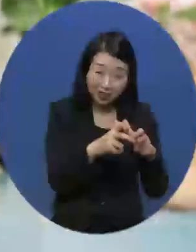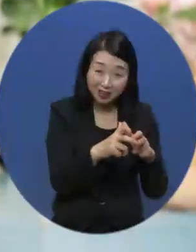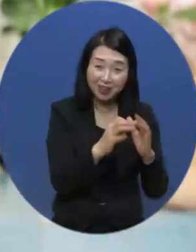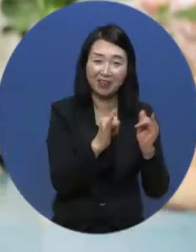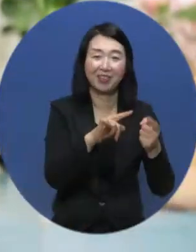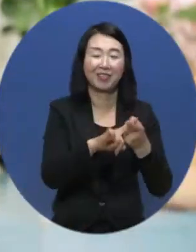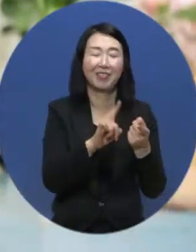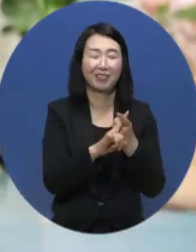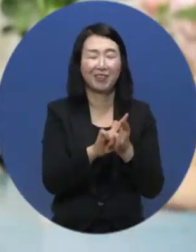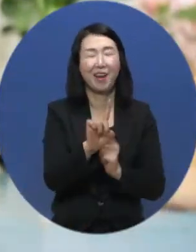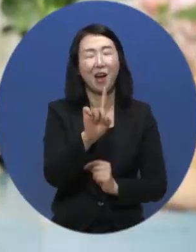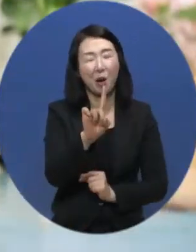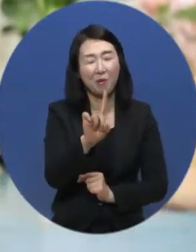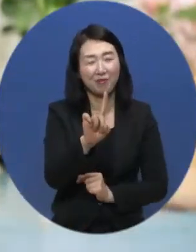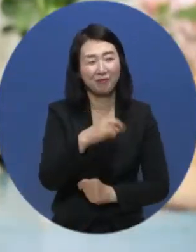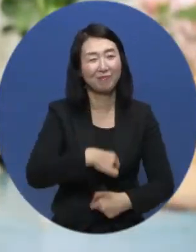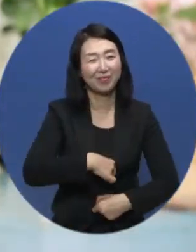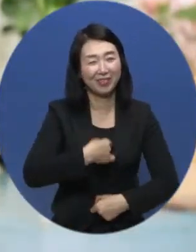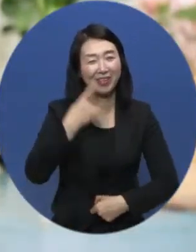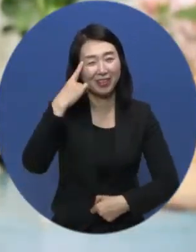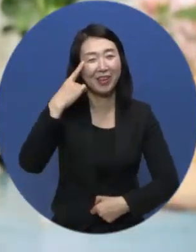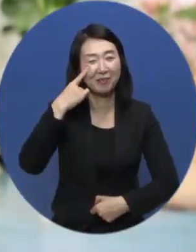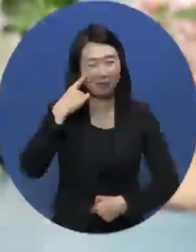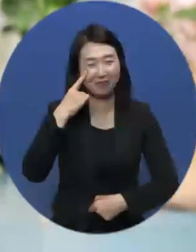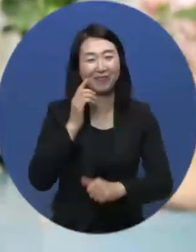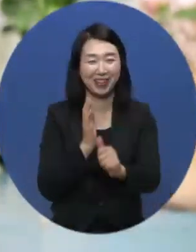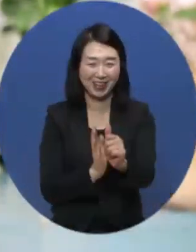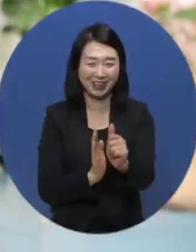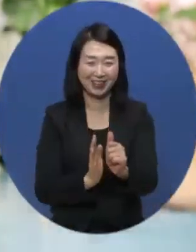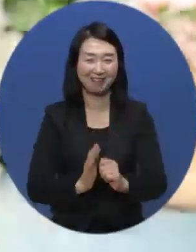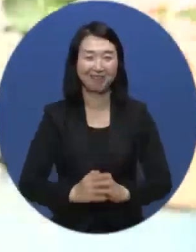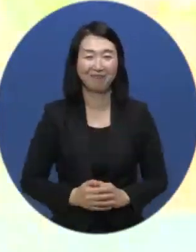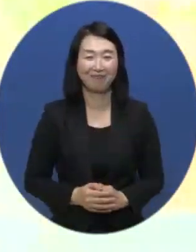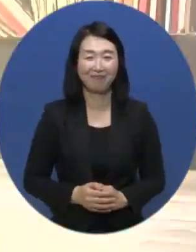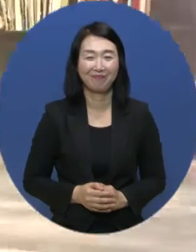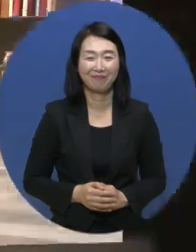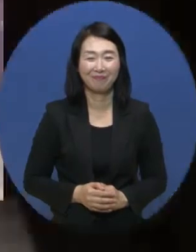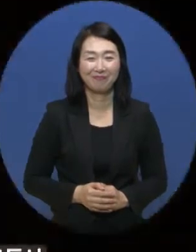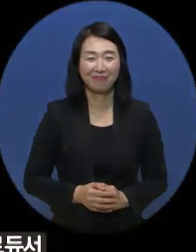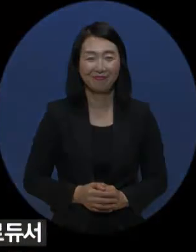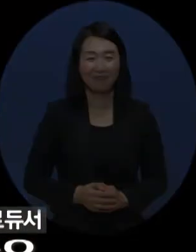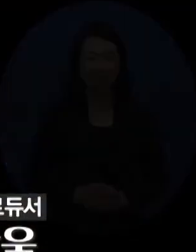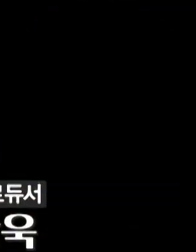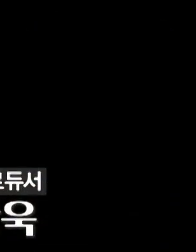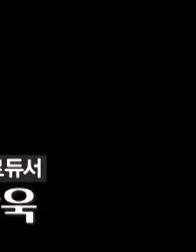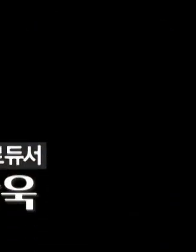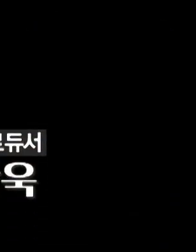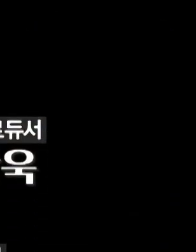진지하게 생각해 볼 수 있는 시간이 되었으면 좋겠다라는 그런 생각을 가졌습니다.